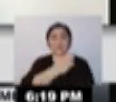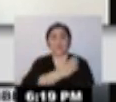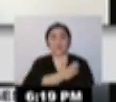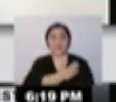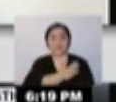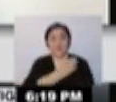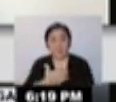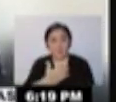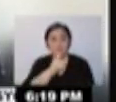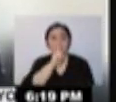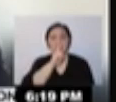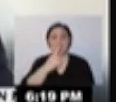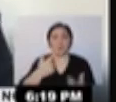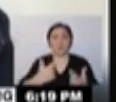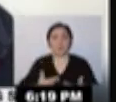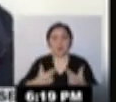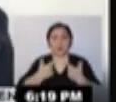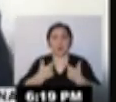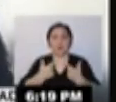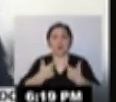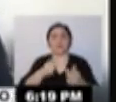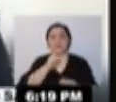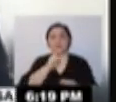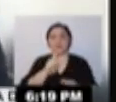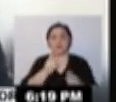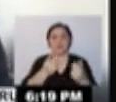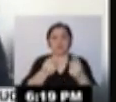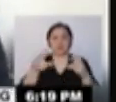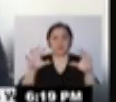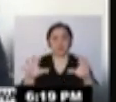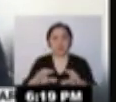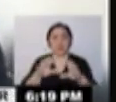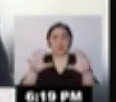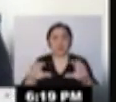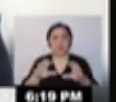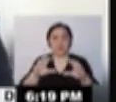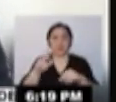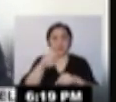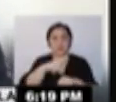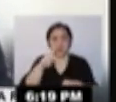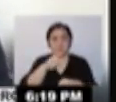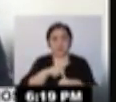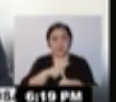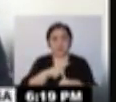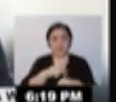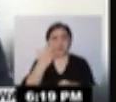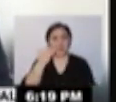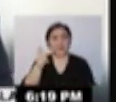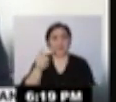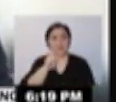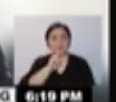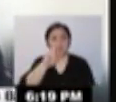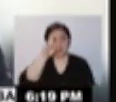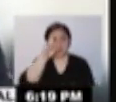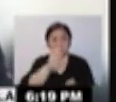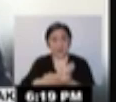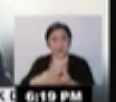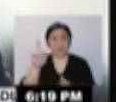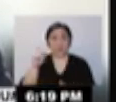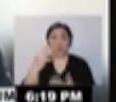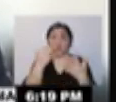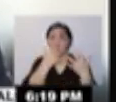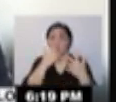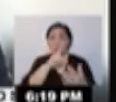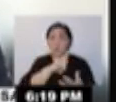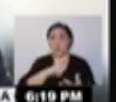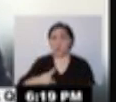kanyang buhay sa pagtrabaho dito sa ating bansa. Tama naman. Saan kayo maniwala? Doon sa drug lord o doon sa dating Chief